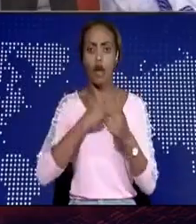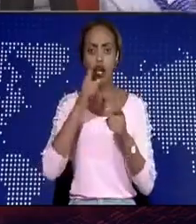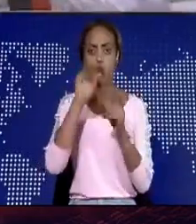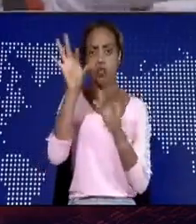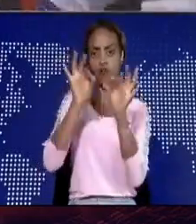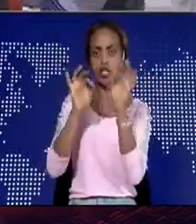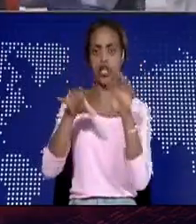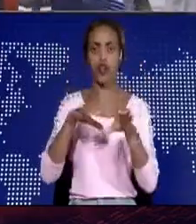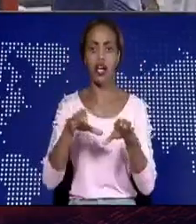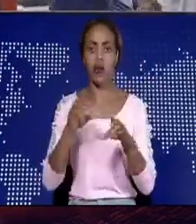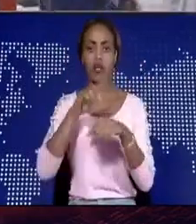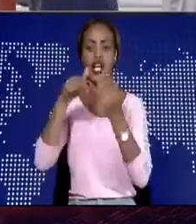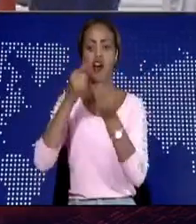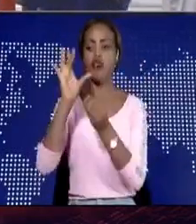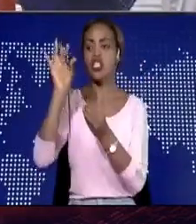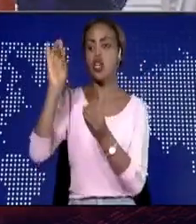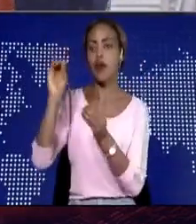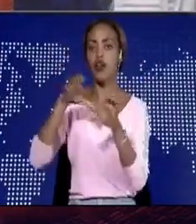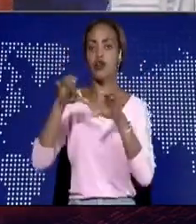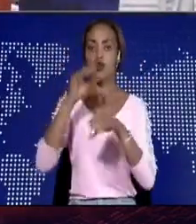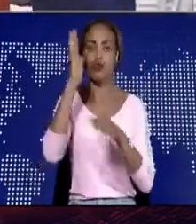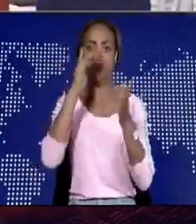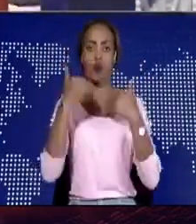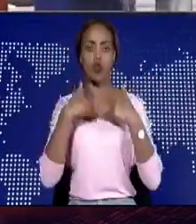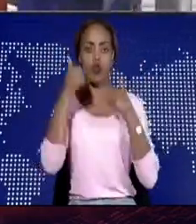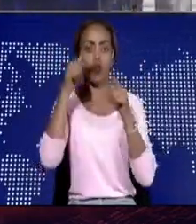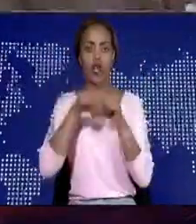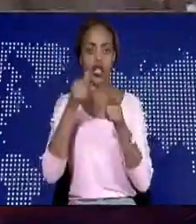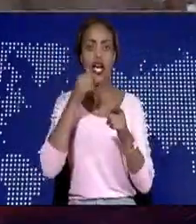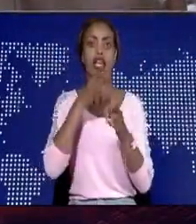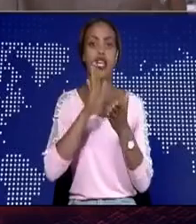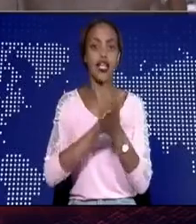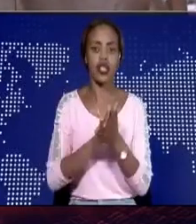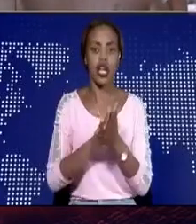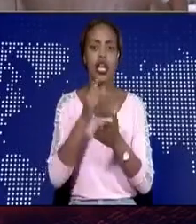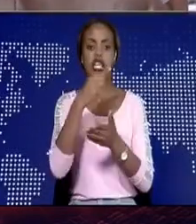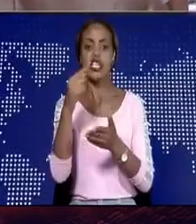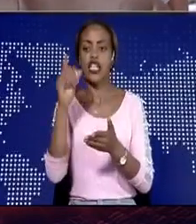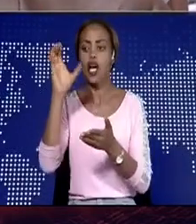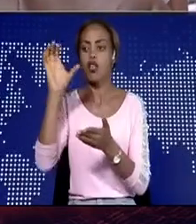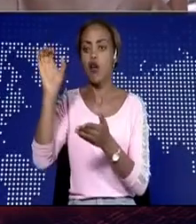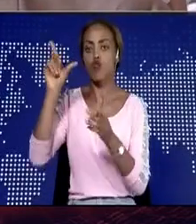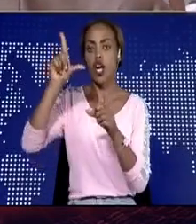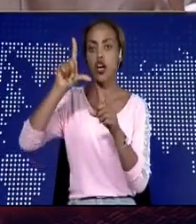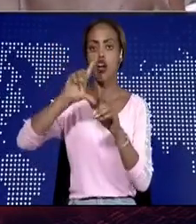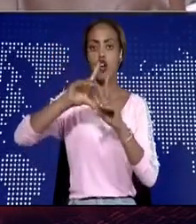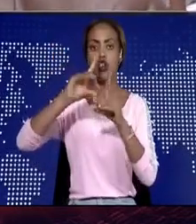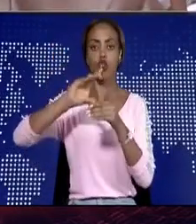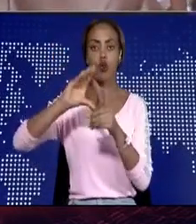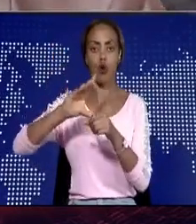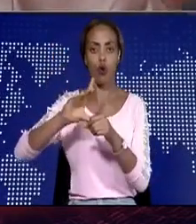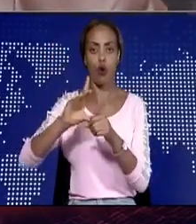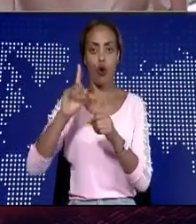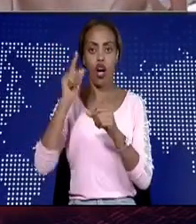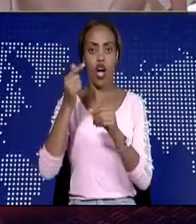ልገበርና ይዮም ከባቢ 80 ልባሉ ጽጉማት አህዋትና ነታትና ህድ ህድ 50 50 ኪሎ ስርናይ ሀደ